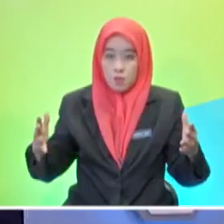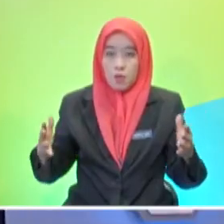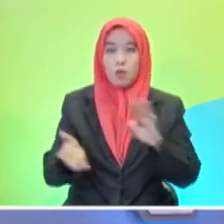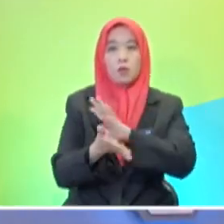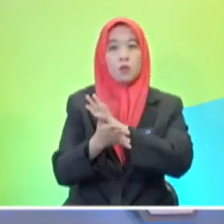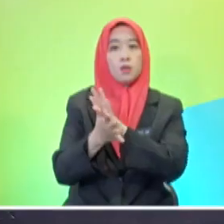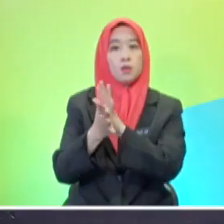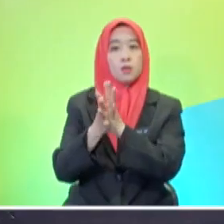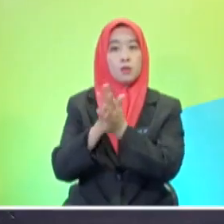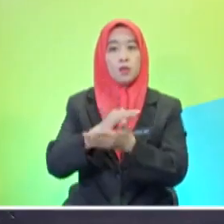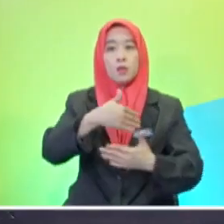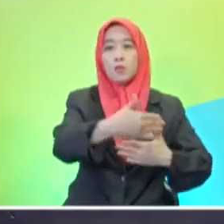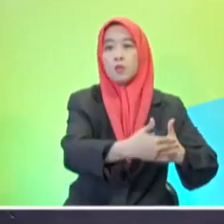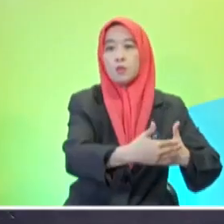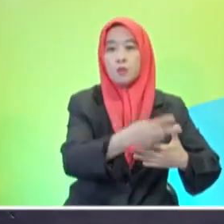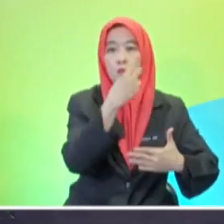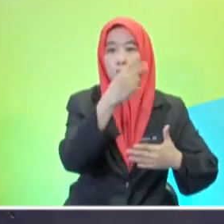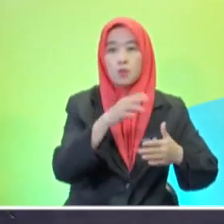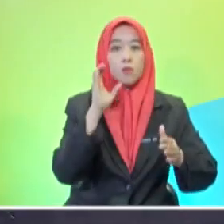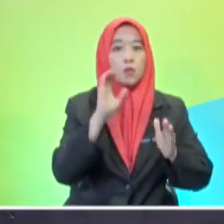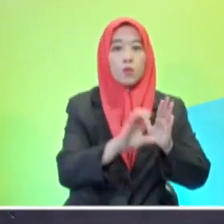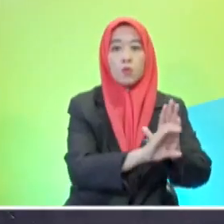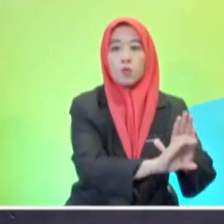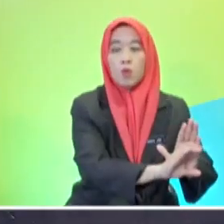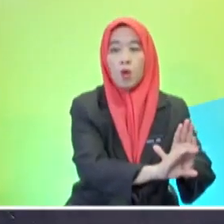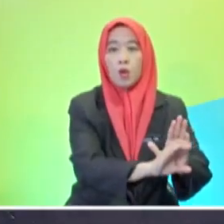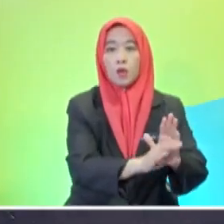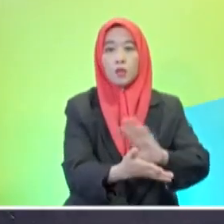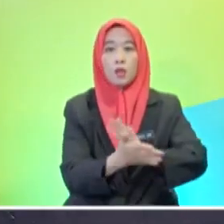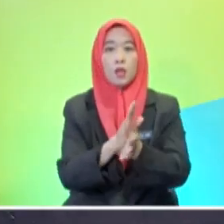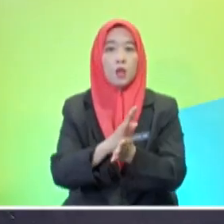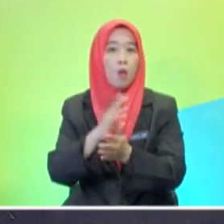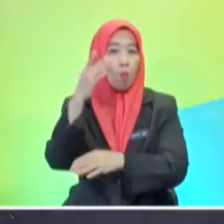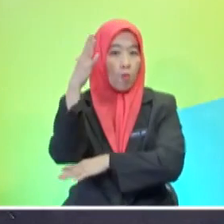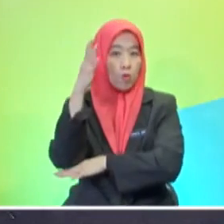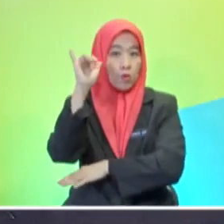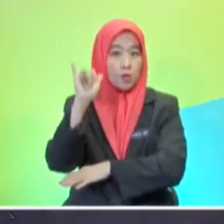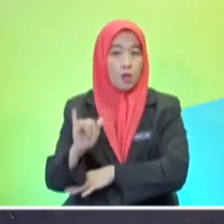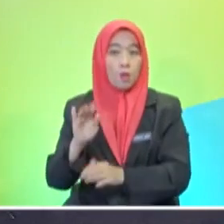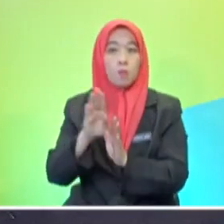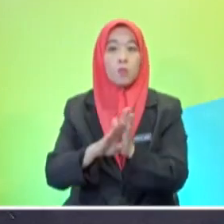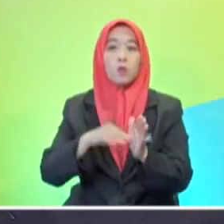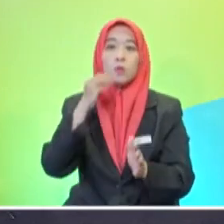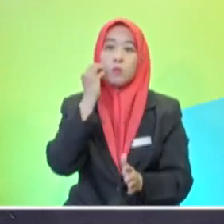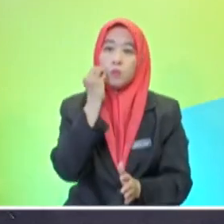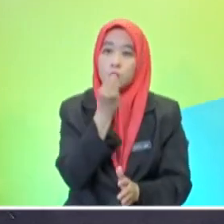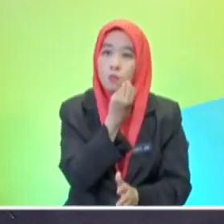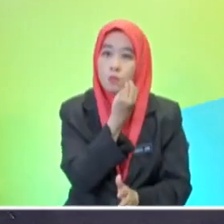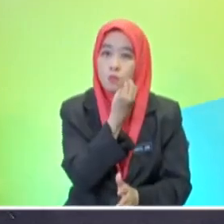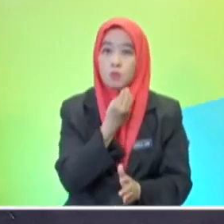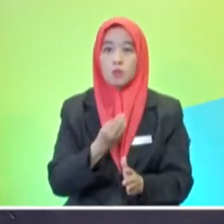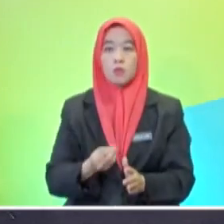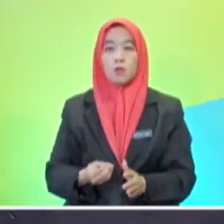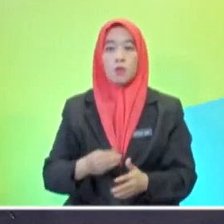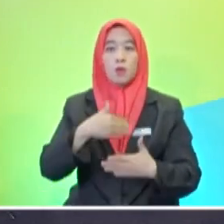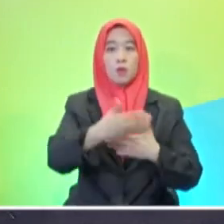menjadi di hadapan ini menjadi pokok yang berbunga. Cantiknya. Wah. Bila dah berbunga. Macam di depan